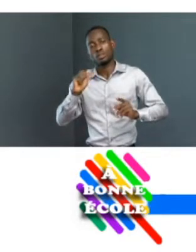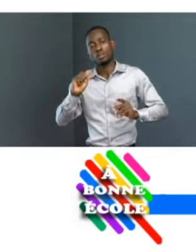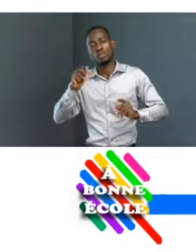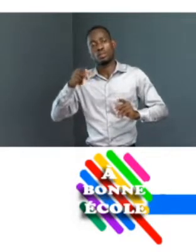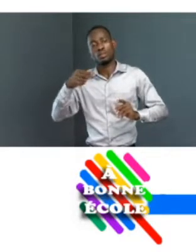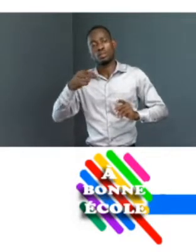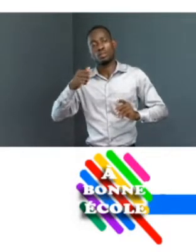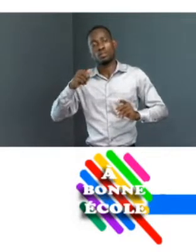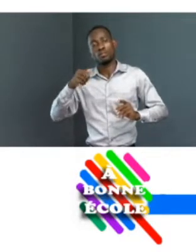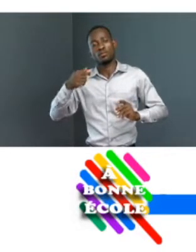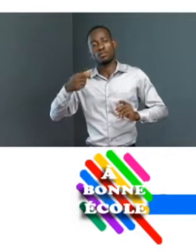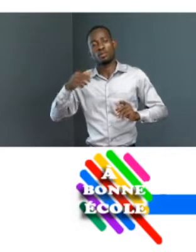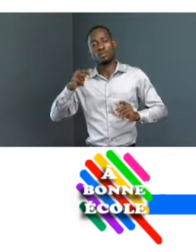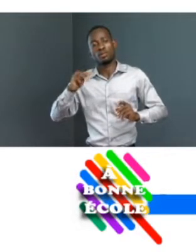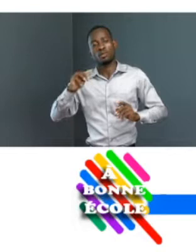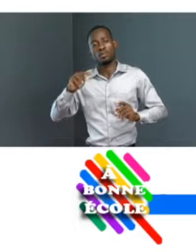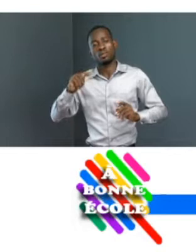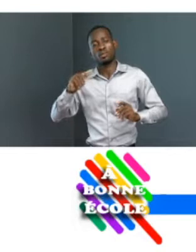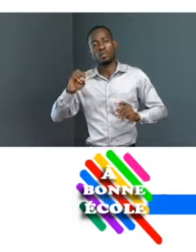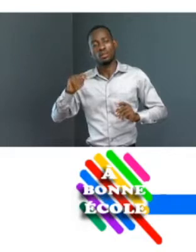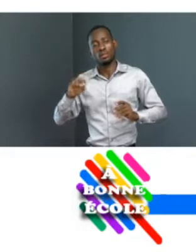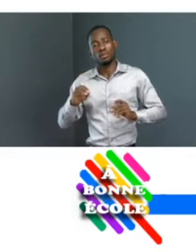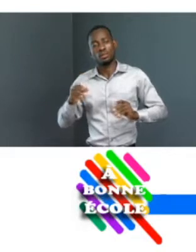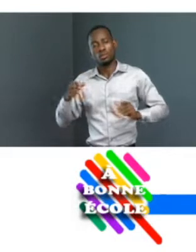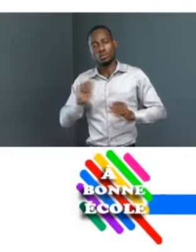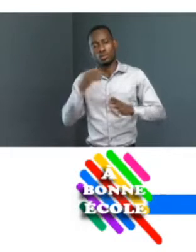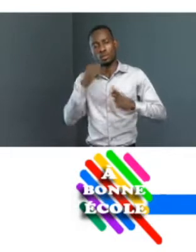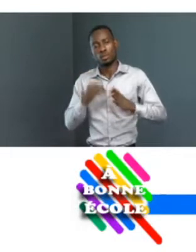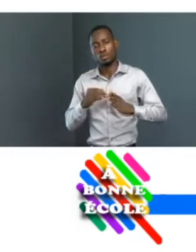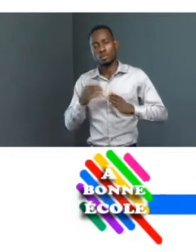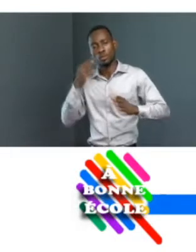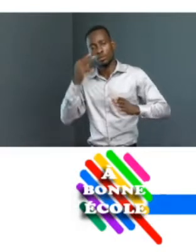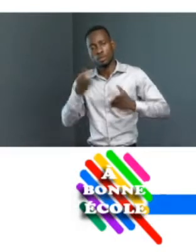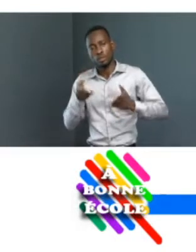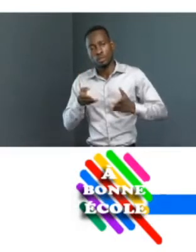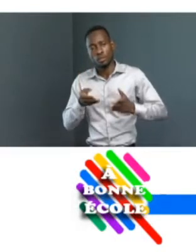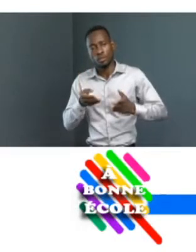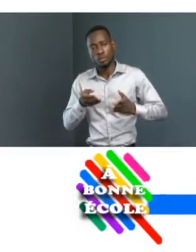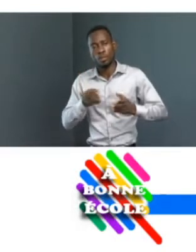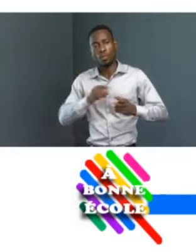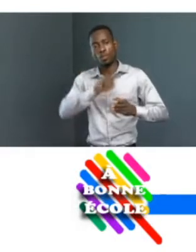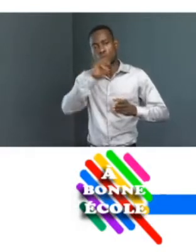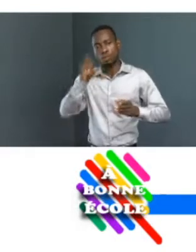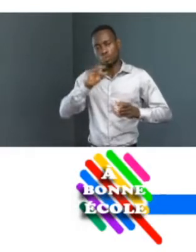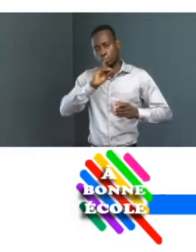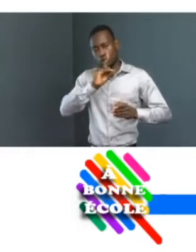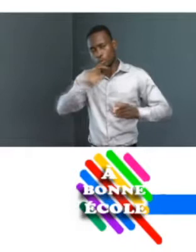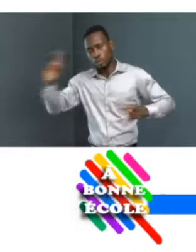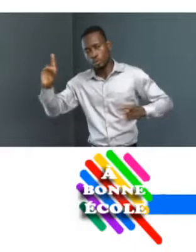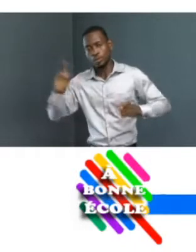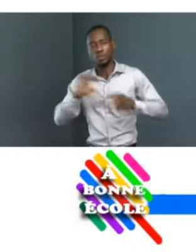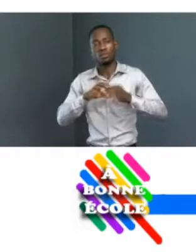nous prenons ce schéma, vous voyez ici le diamètre de la pupille